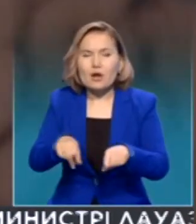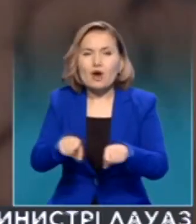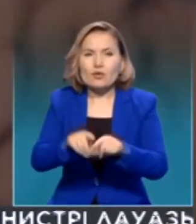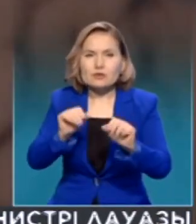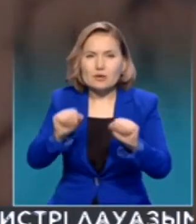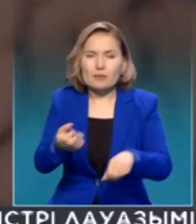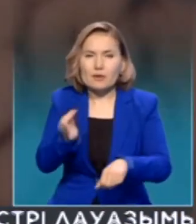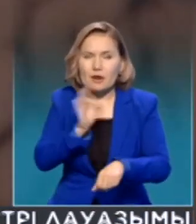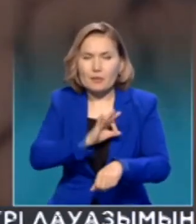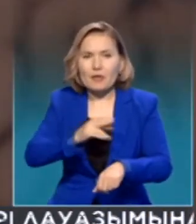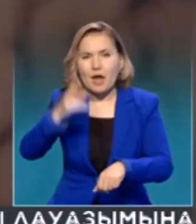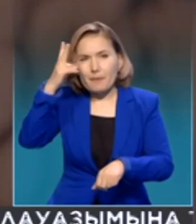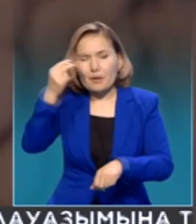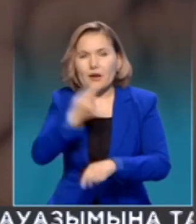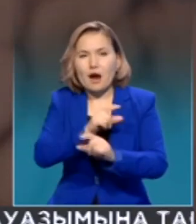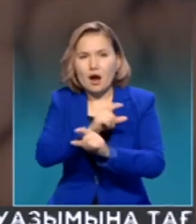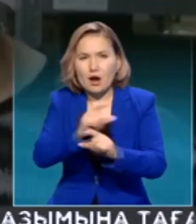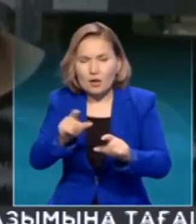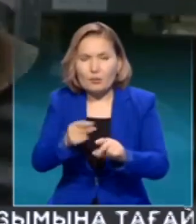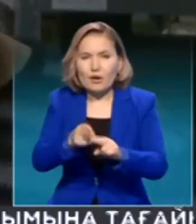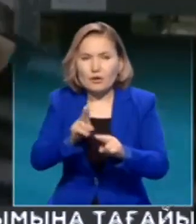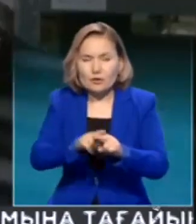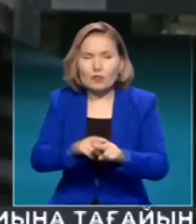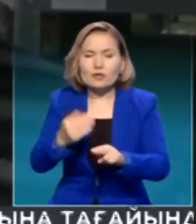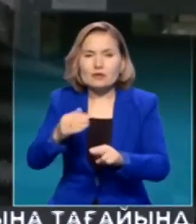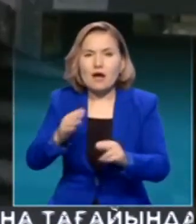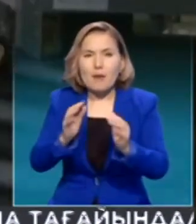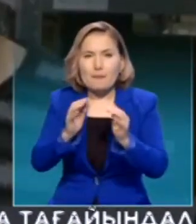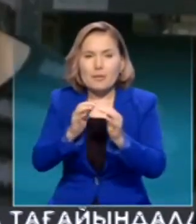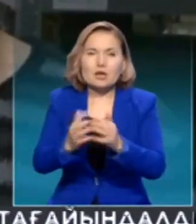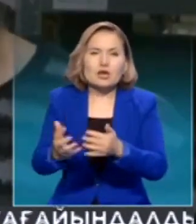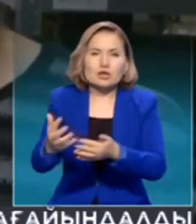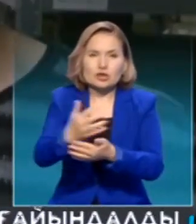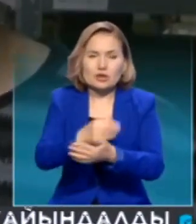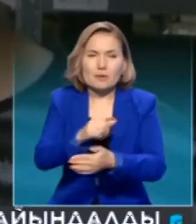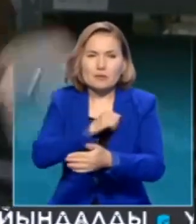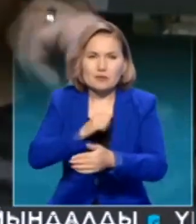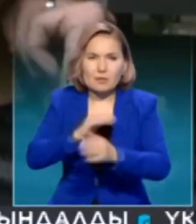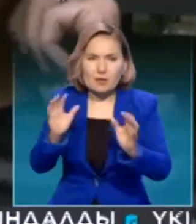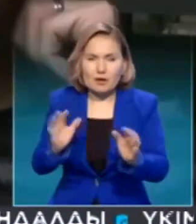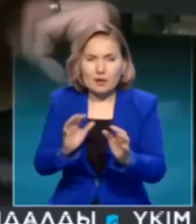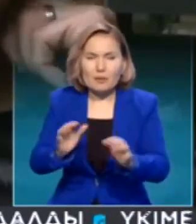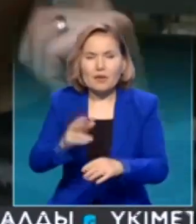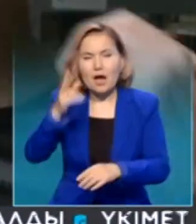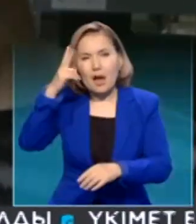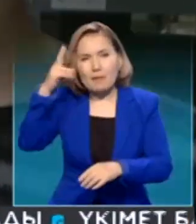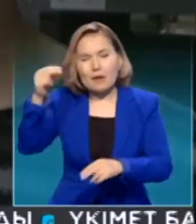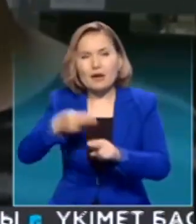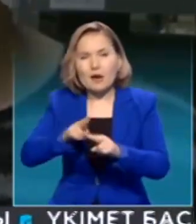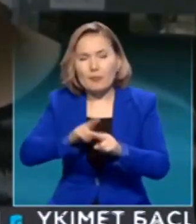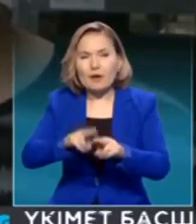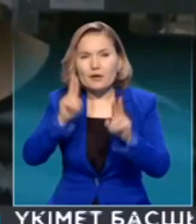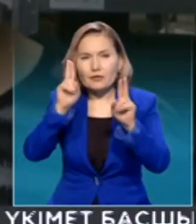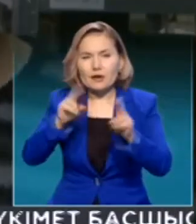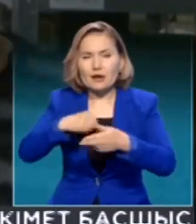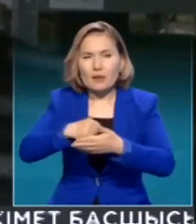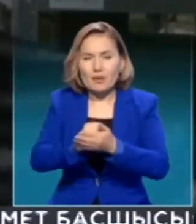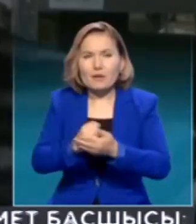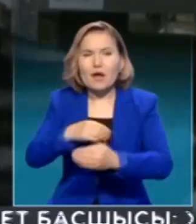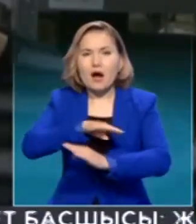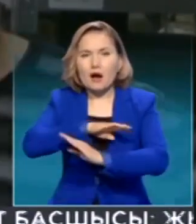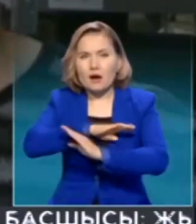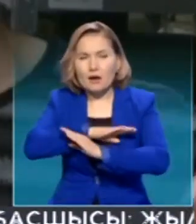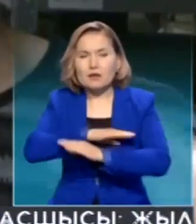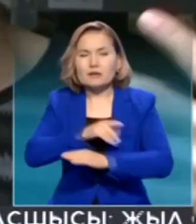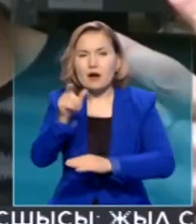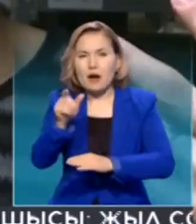мүмкіндікті Бельгиялық аурухана жұма қалып жібермеді. Бельгияда этикалық ережелерге сәйкес қайтыс болған